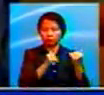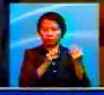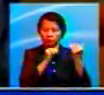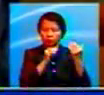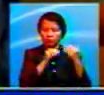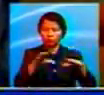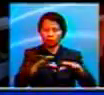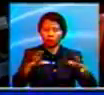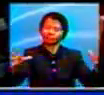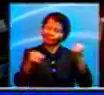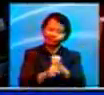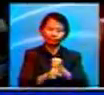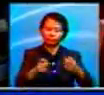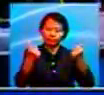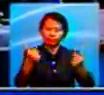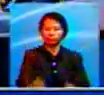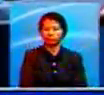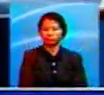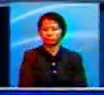to make a closure soon.